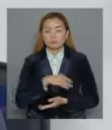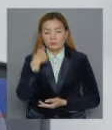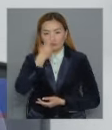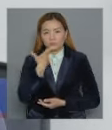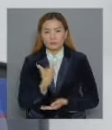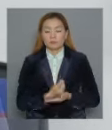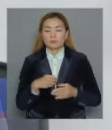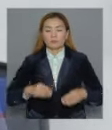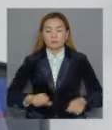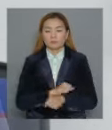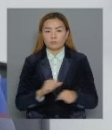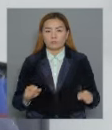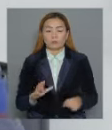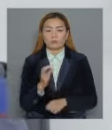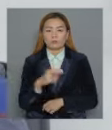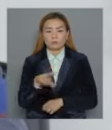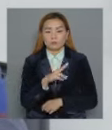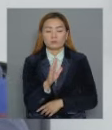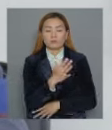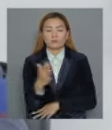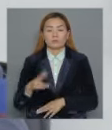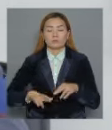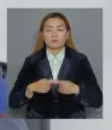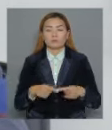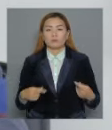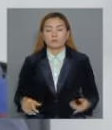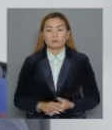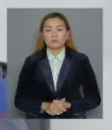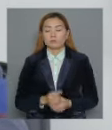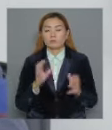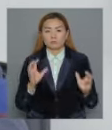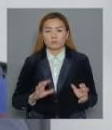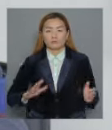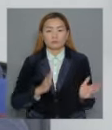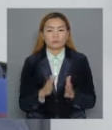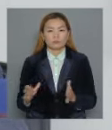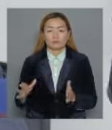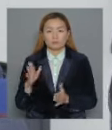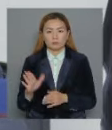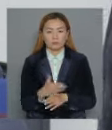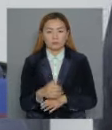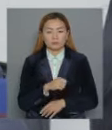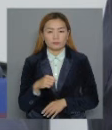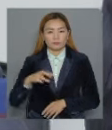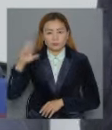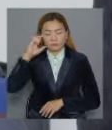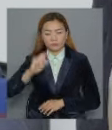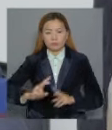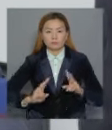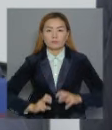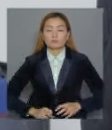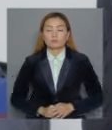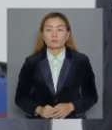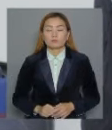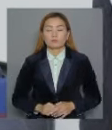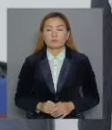личного подсобного хозяйства садоводства дачного строительства и озеленения закон определяет порядок инвентаризации государственного мониторинга